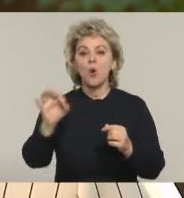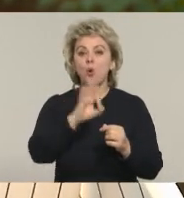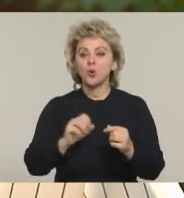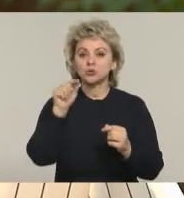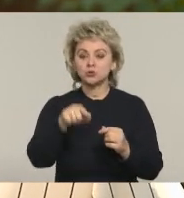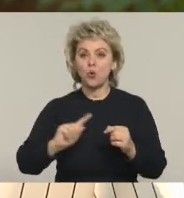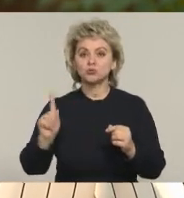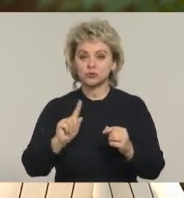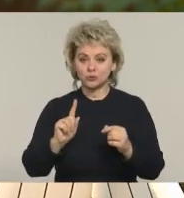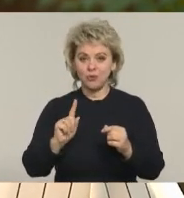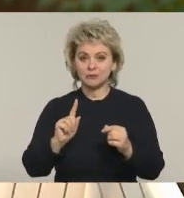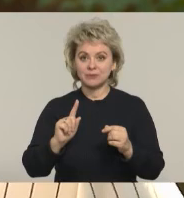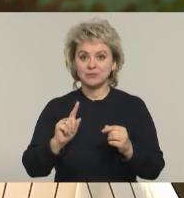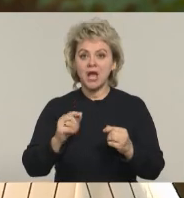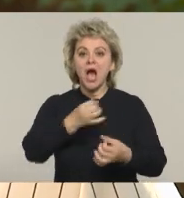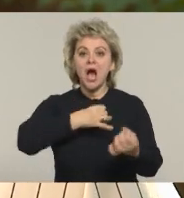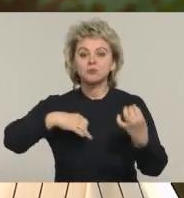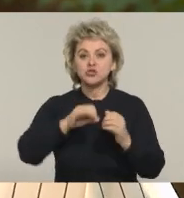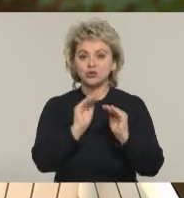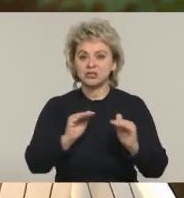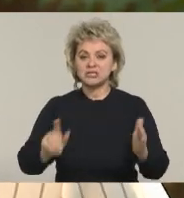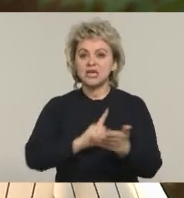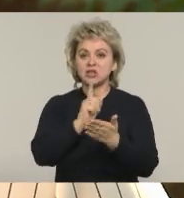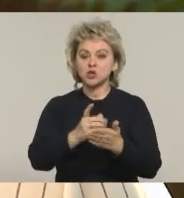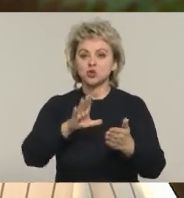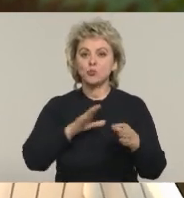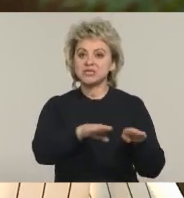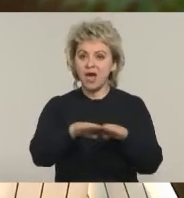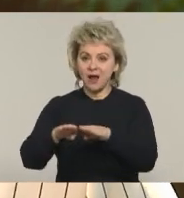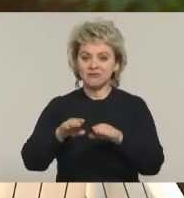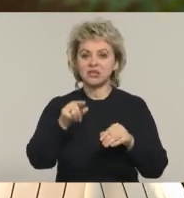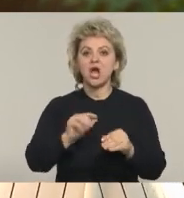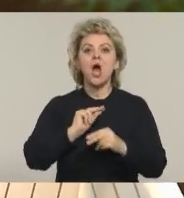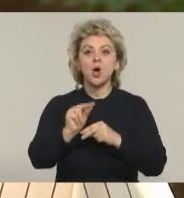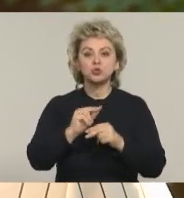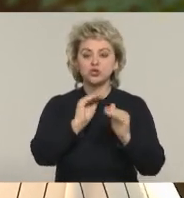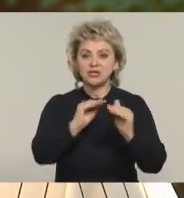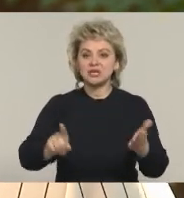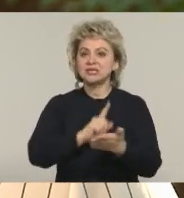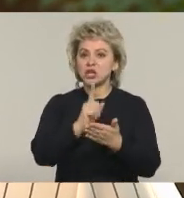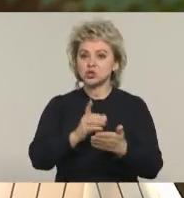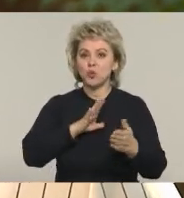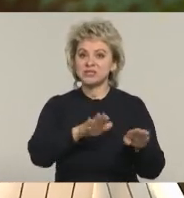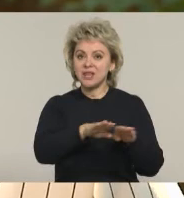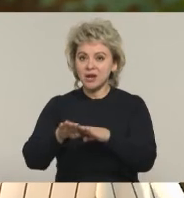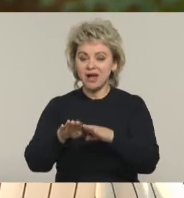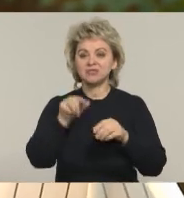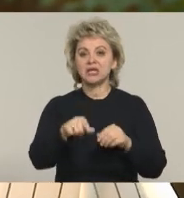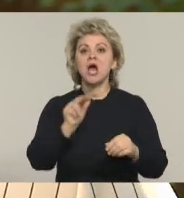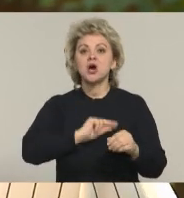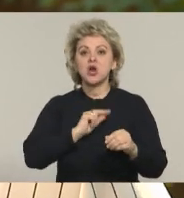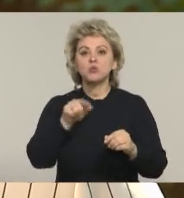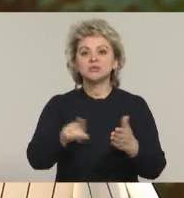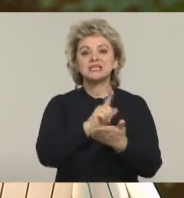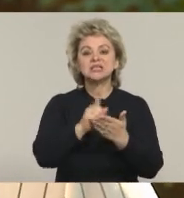том, что общение детей должно быть на равных, обучение детей должно быть на равных, работать